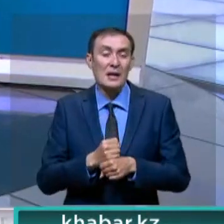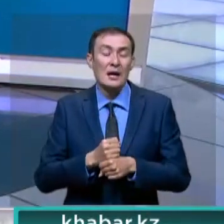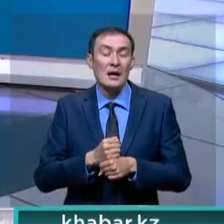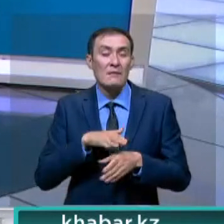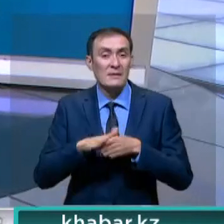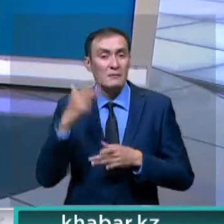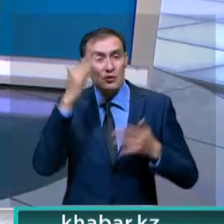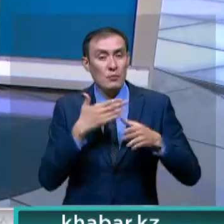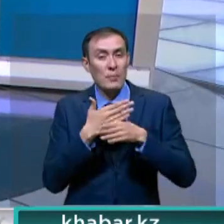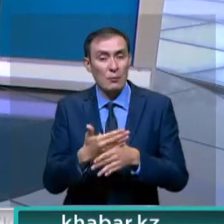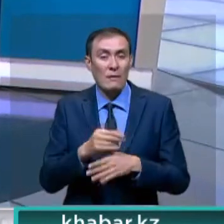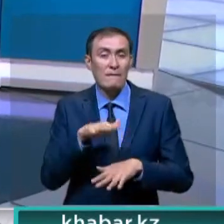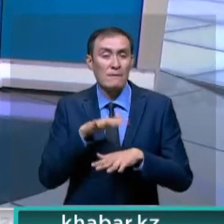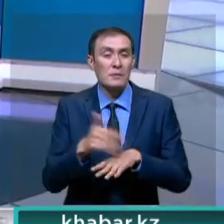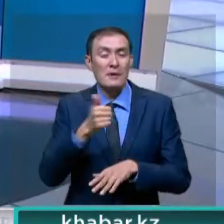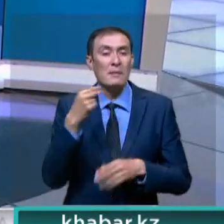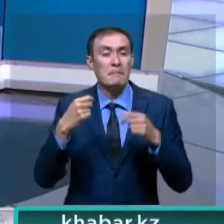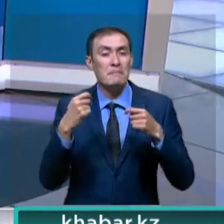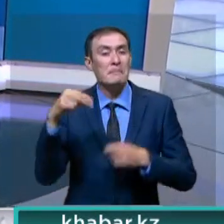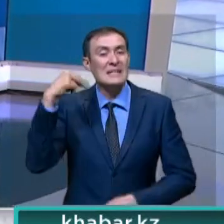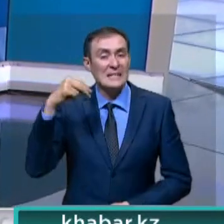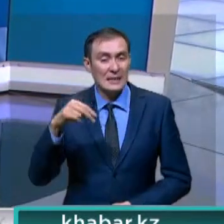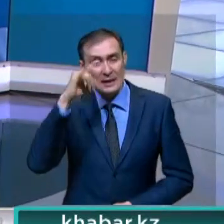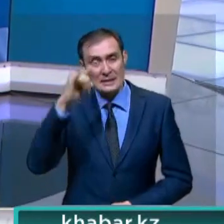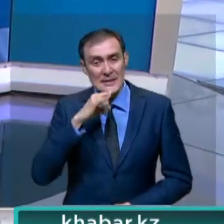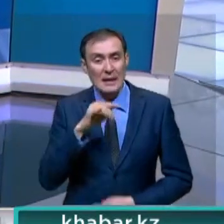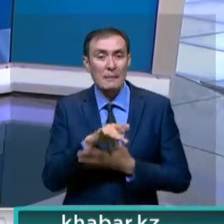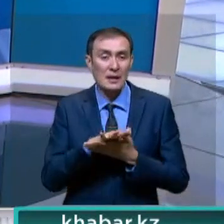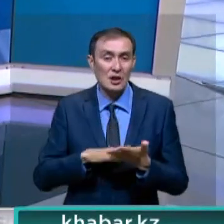мечту альпинистки помог фонд первого президента Казахстана. А